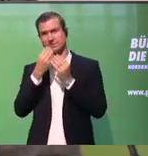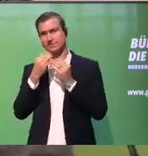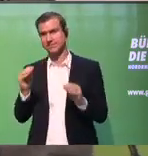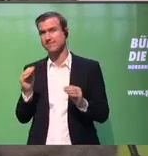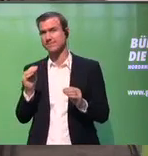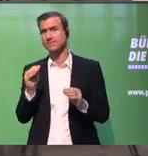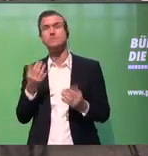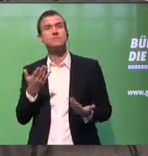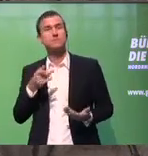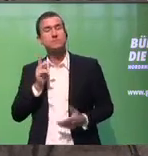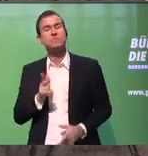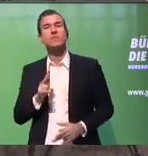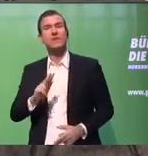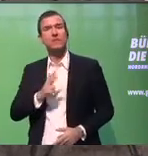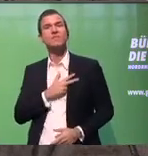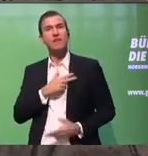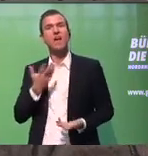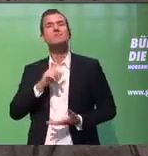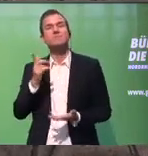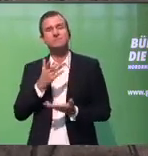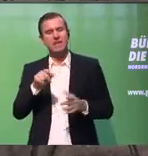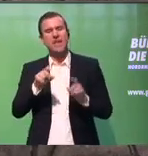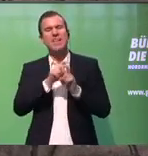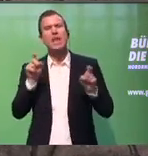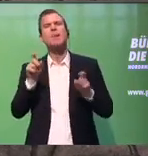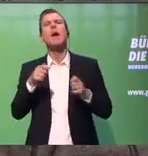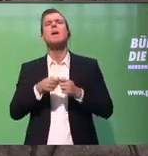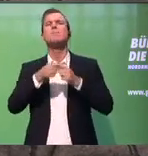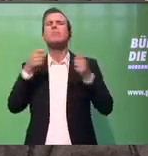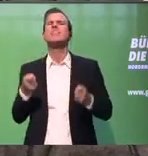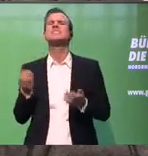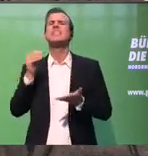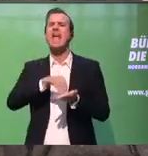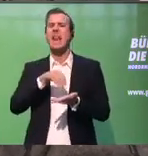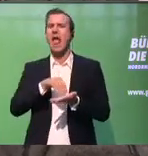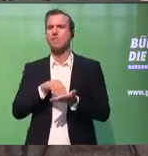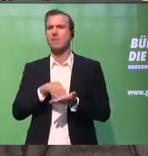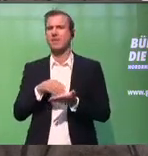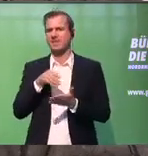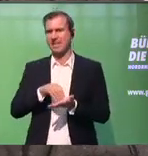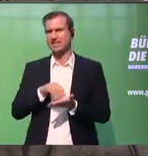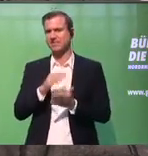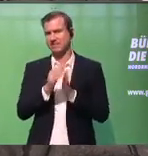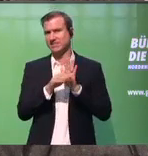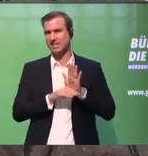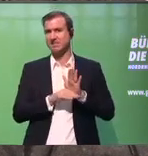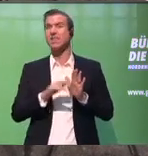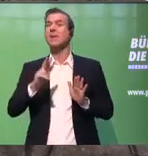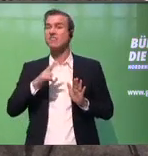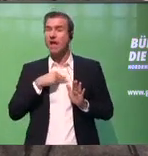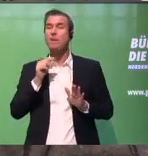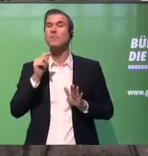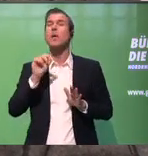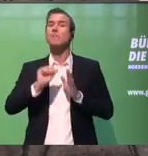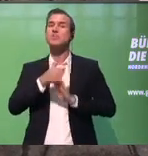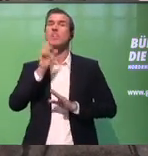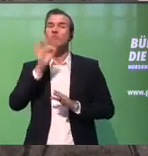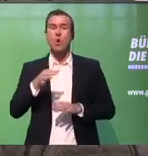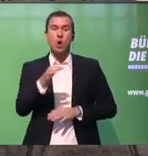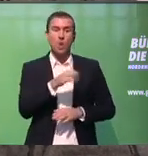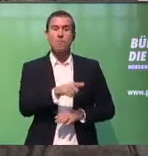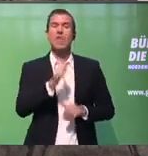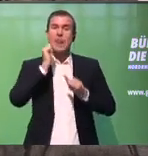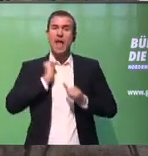ist in der Tat der Einstieg in ein Bundesteilhabegesetz. Das bedeutet eine echte Entlastung, gerade für unsere Kommunen.